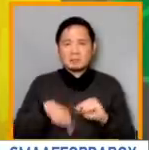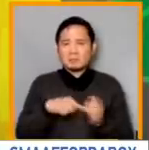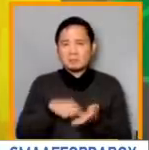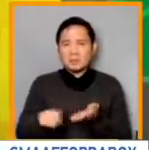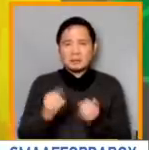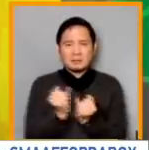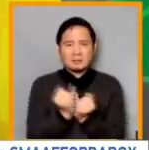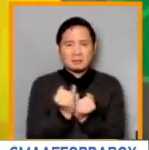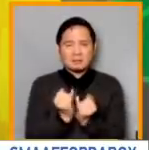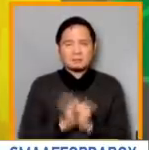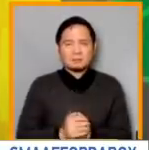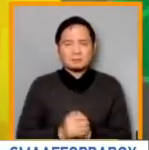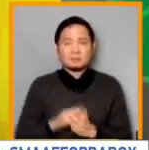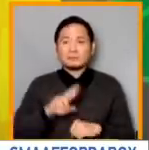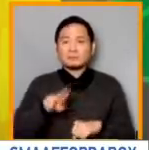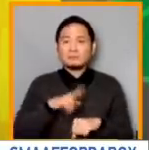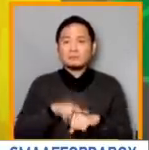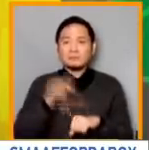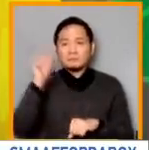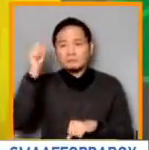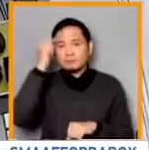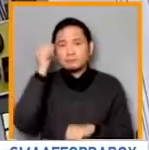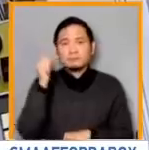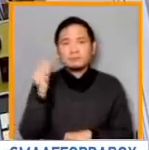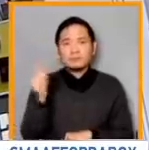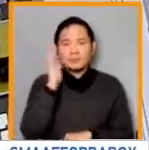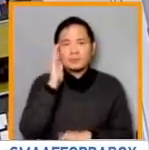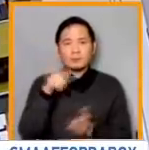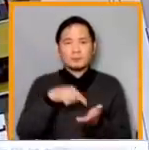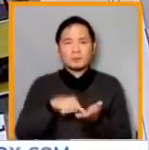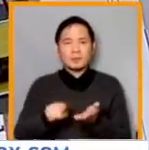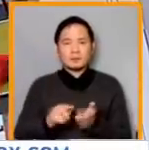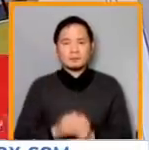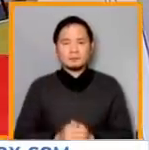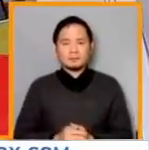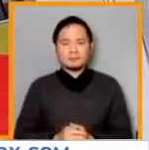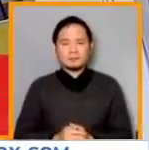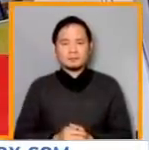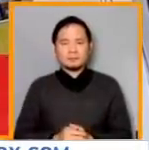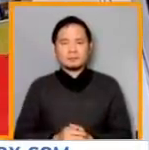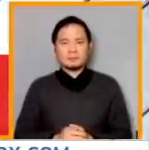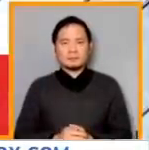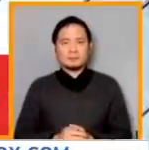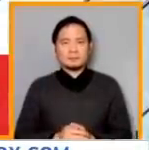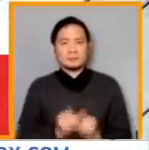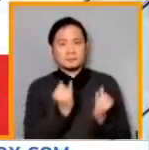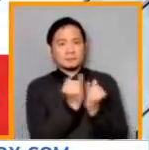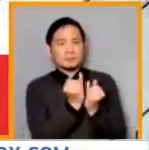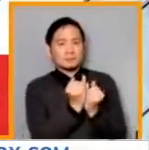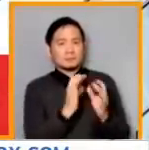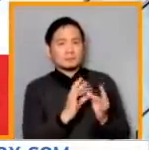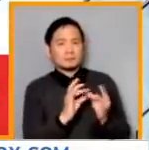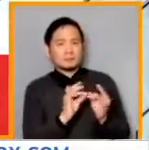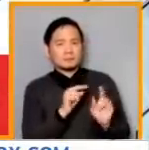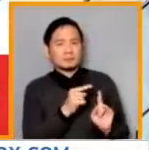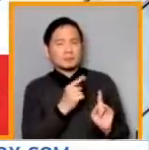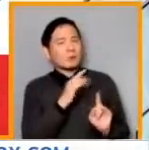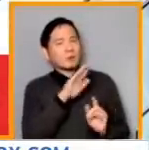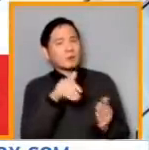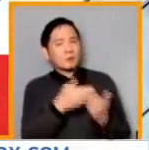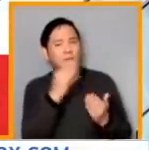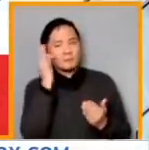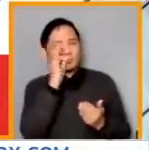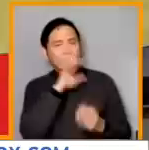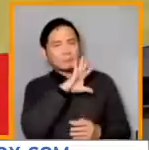National government ang magbabayad ng premiums nila. Ayon sa PhilHealth, lahat ng Pilipino ay member ng PhilHealth dahil sa